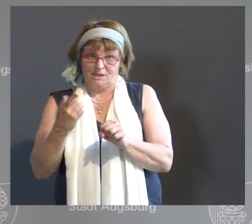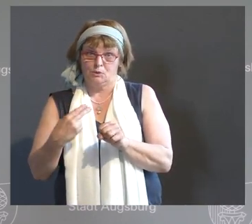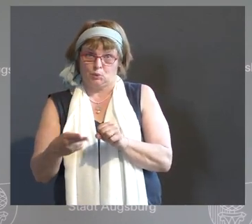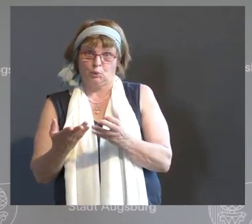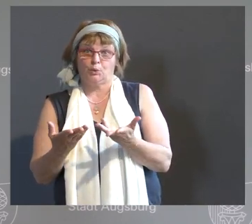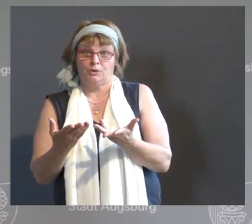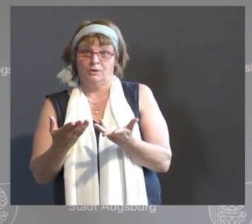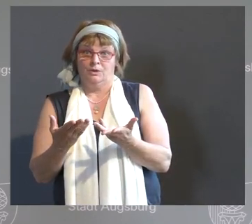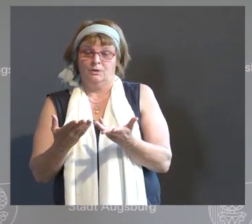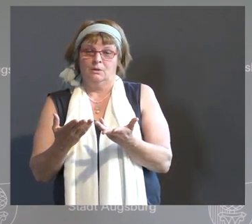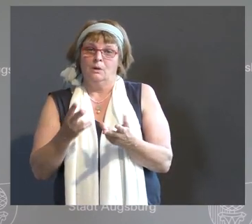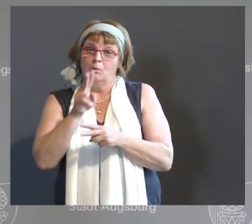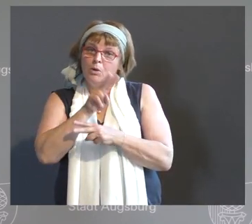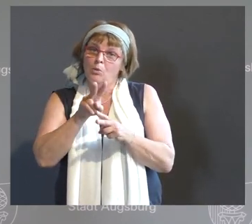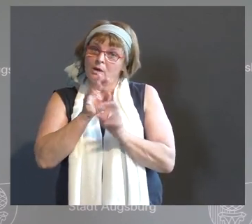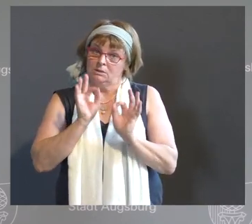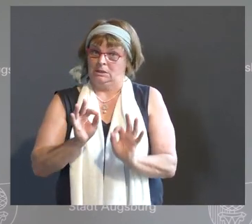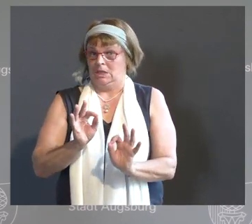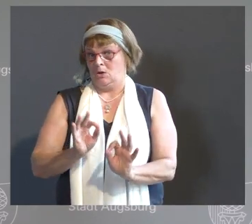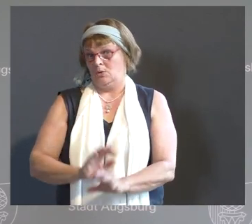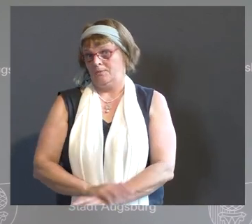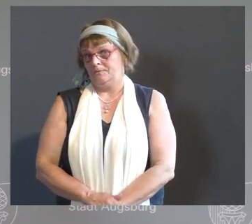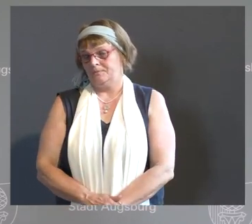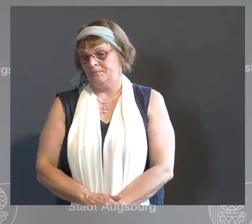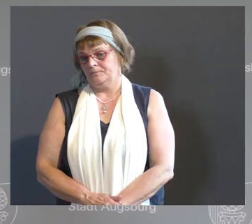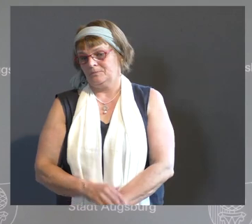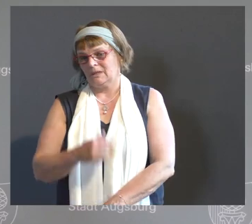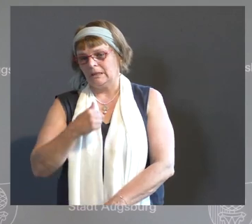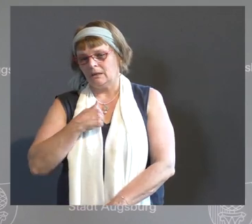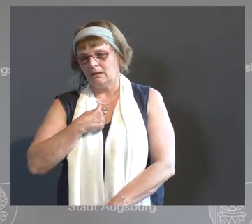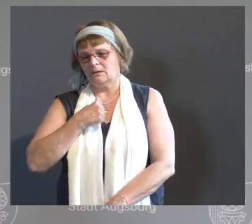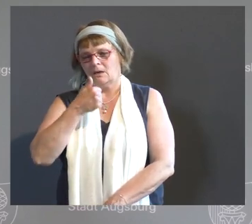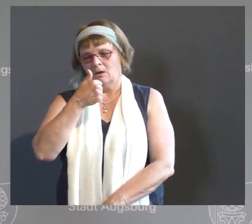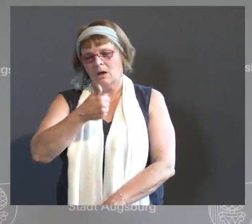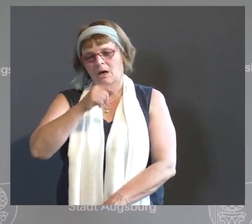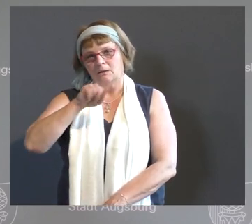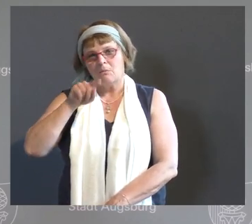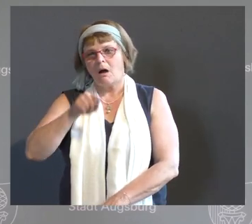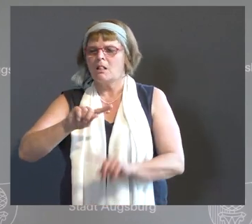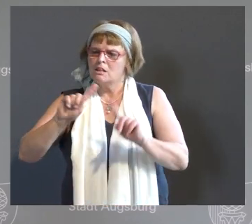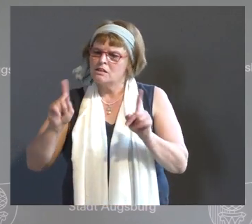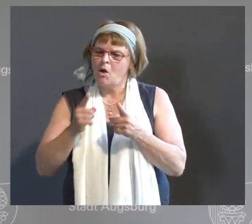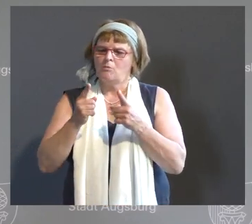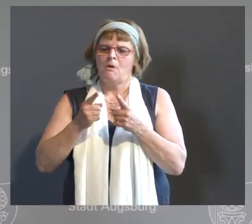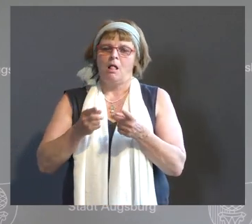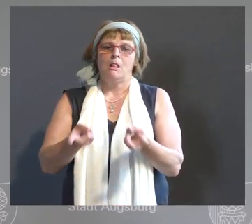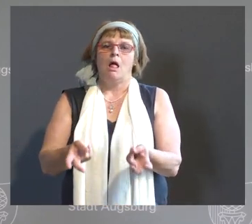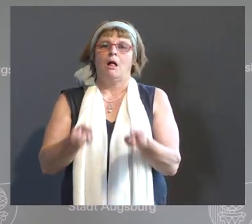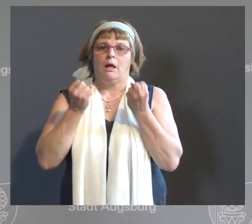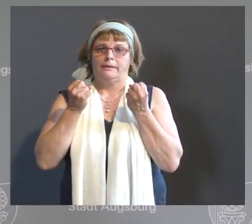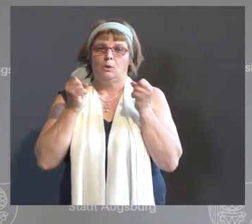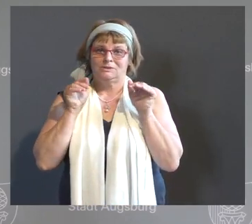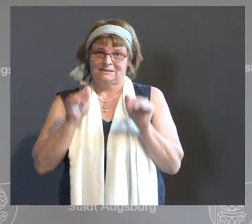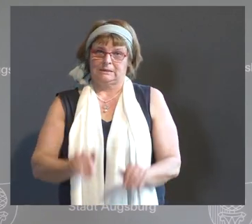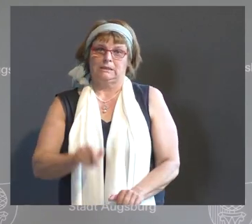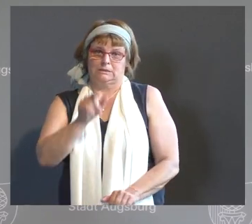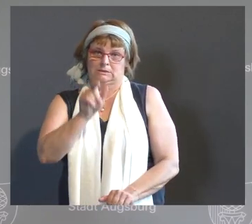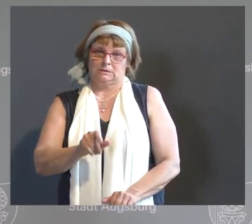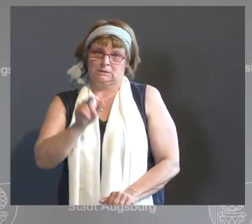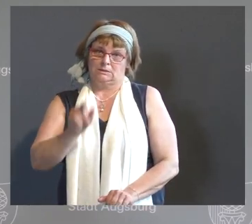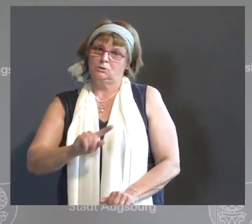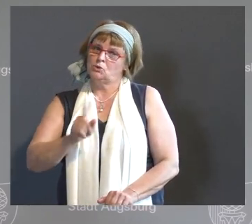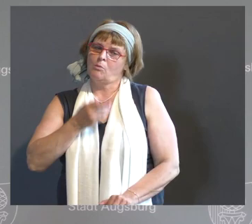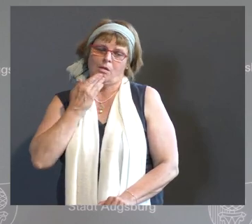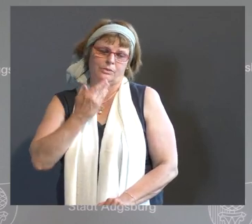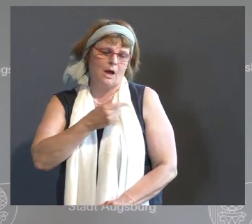und mit Schulterschluss zu signalisieren. Ich möchte einmal einfach auch einen Dank nochmal an Rettungsdienst geben, nochmal mit der Betonung, hier sind